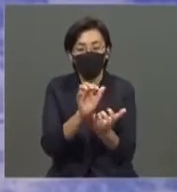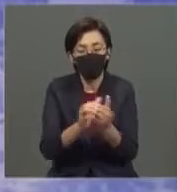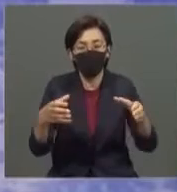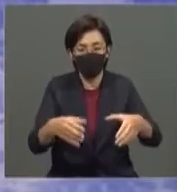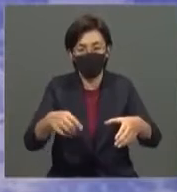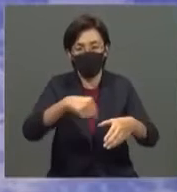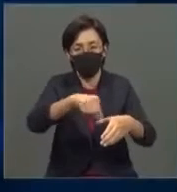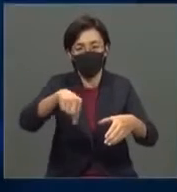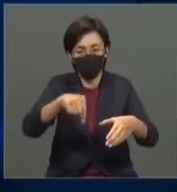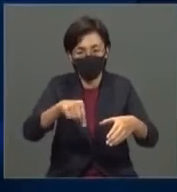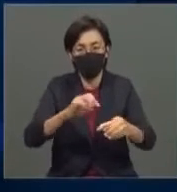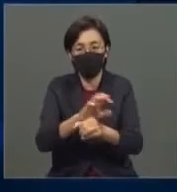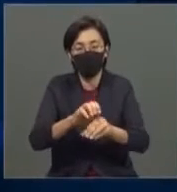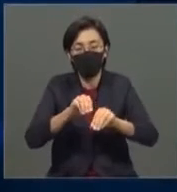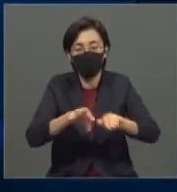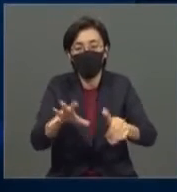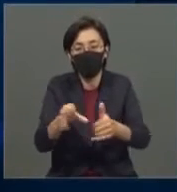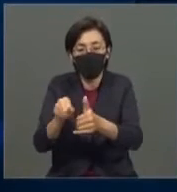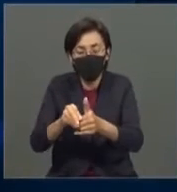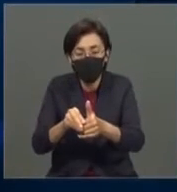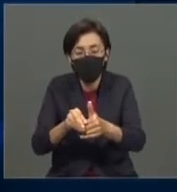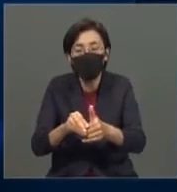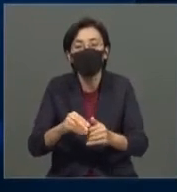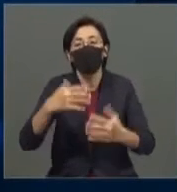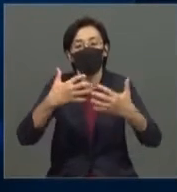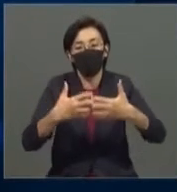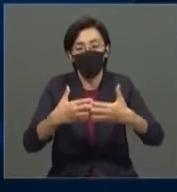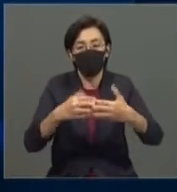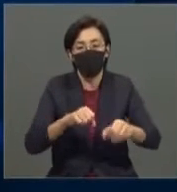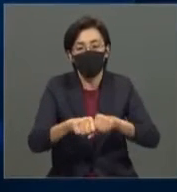สเตอร์ใหม่นะครับเป็นโรงงานรองเท้า